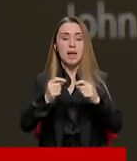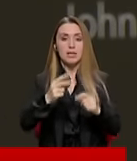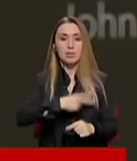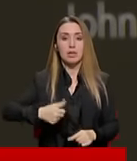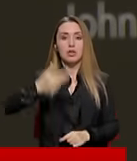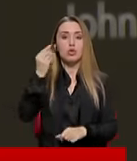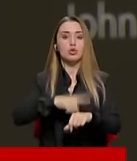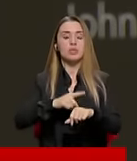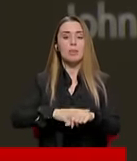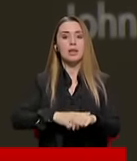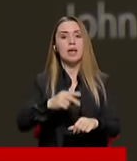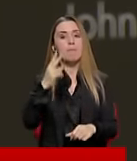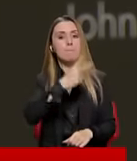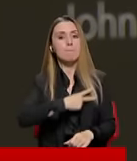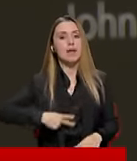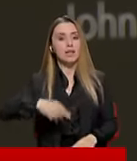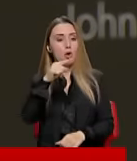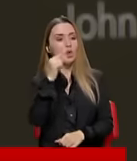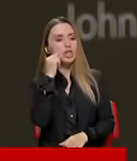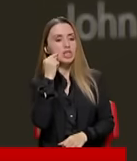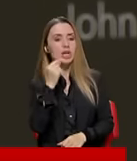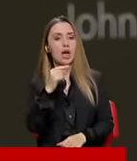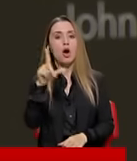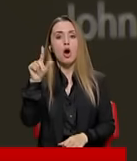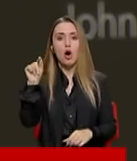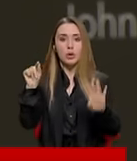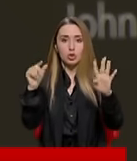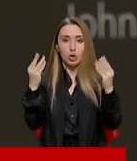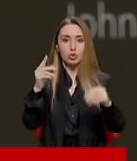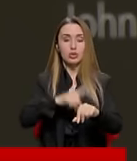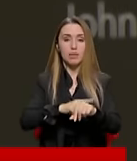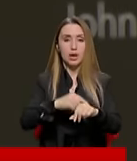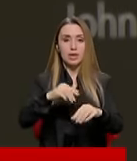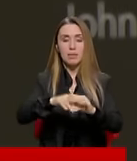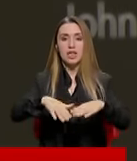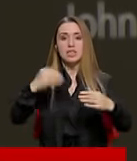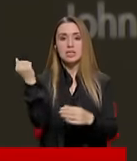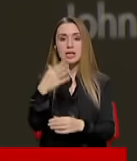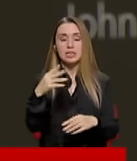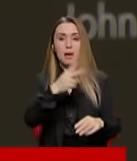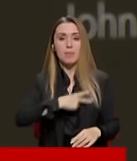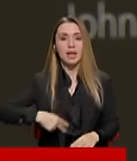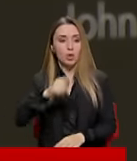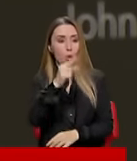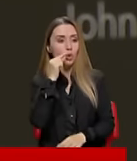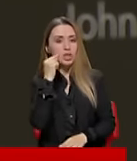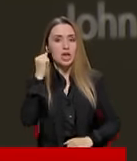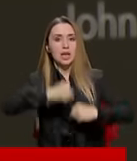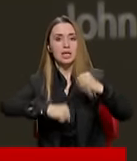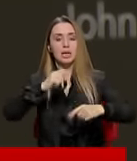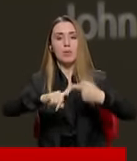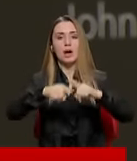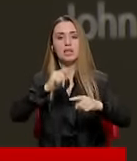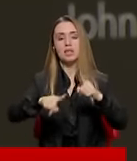Belediye encümeni Eee 11'e 4 Ken meclis sayısı Ben belediye enc rakip partiden üye